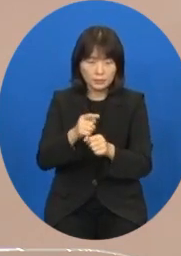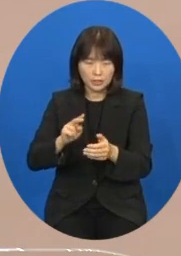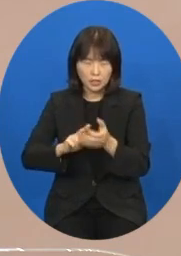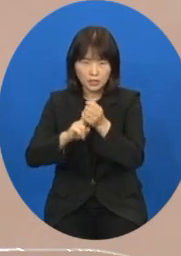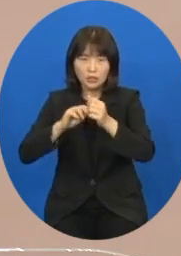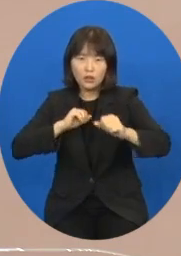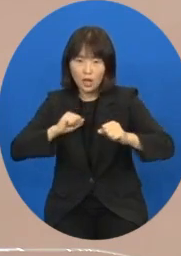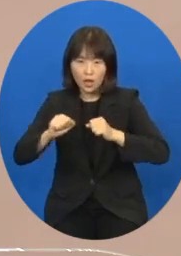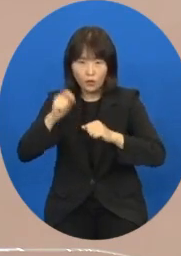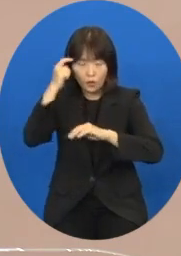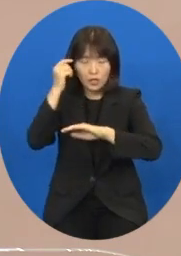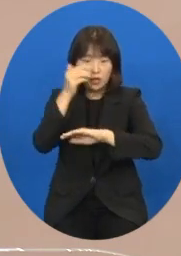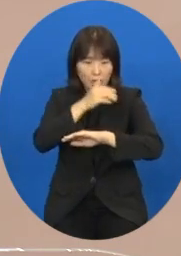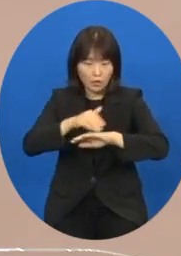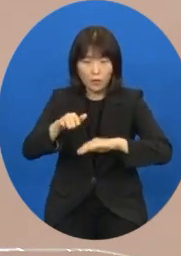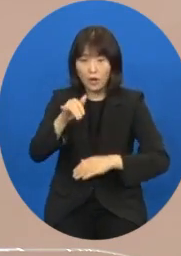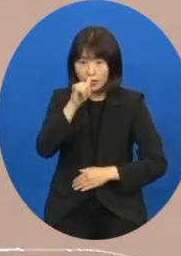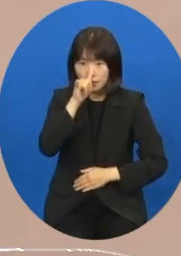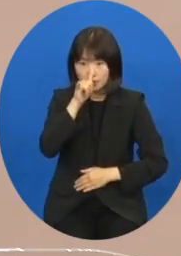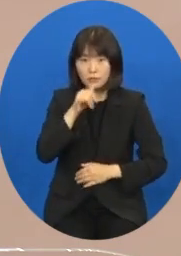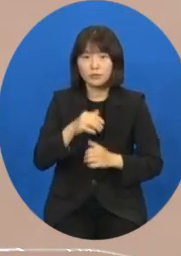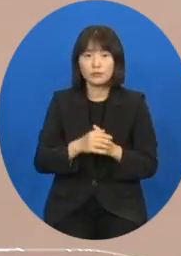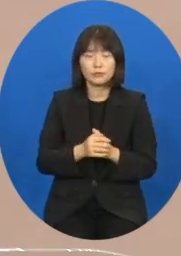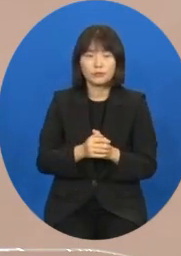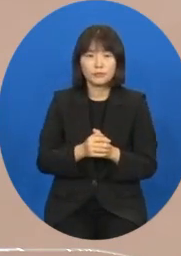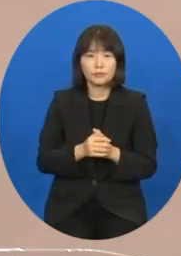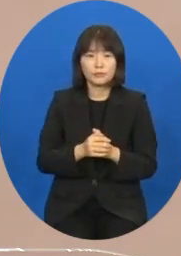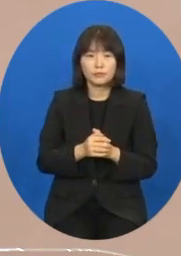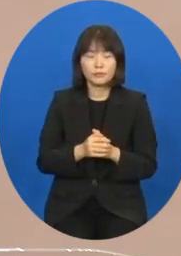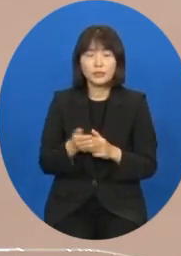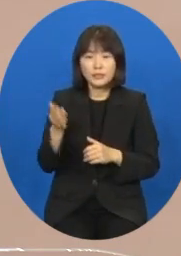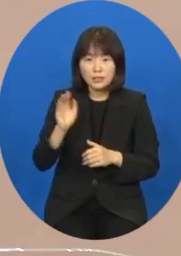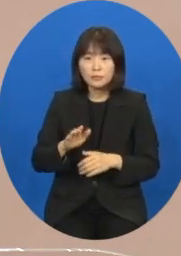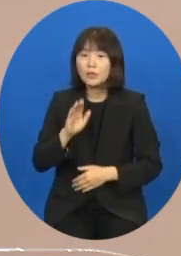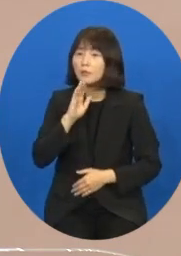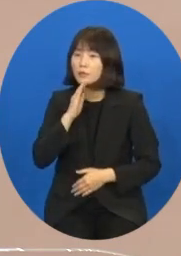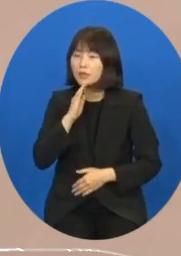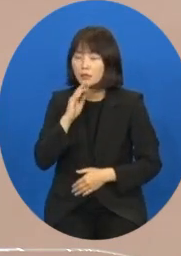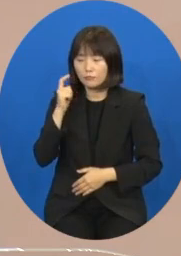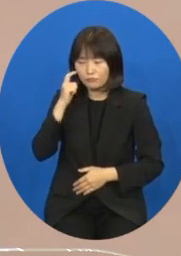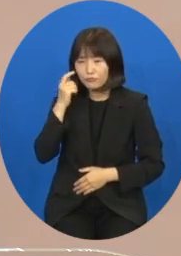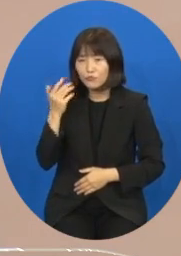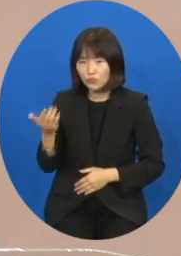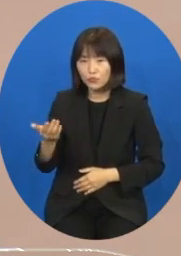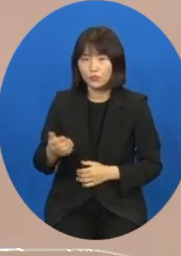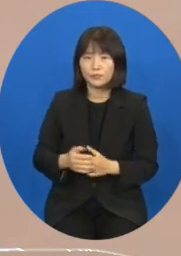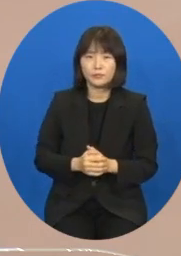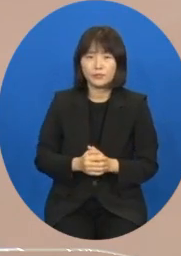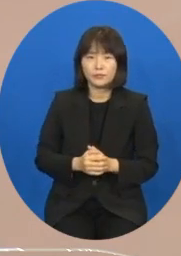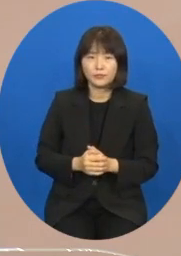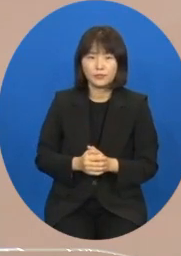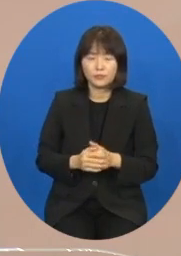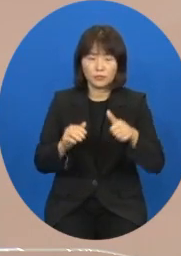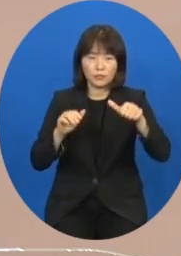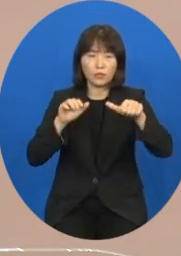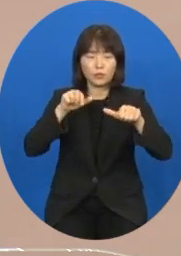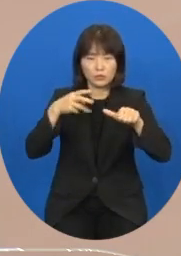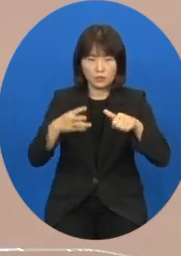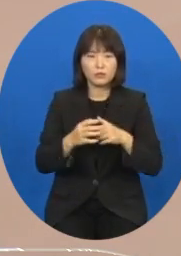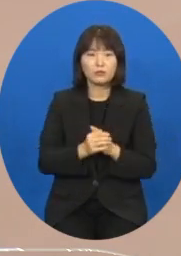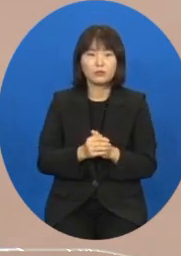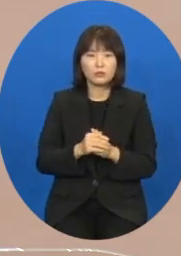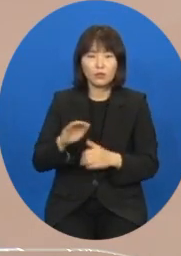행하려고 계획하셨으면서도 빌립에게 질문을 던집니다. 5절 말씀에